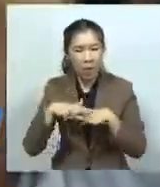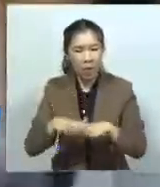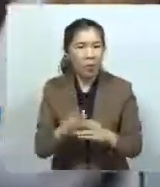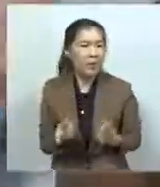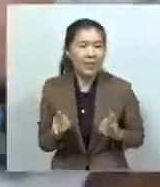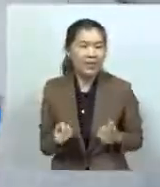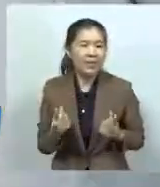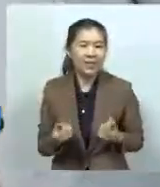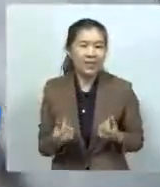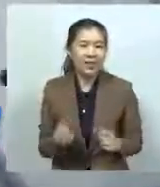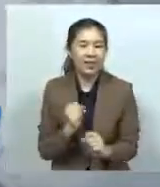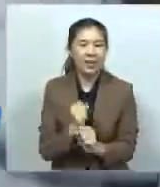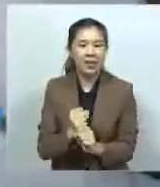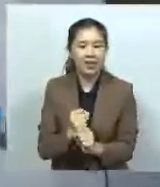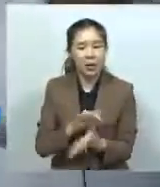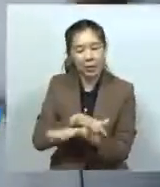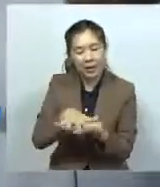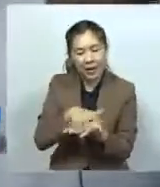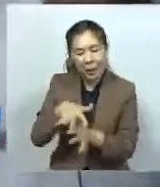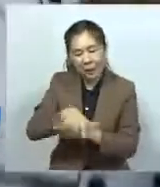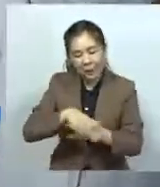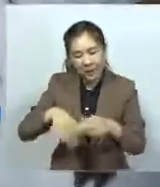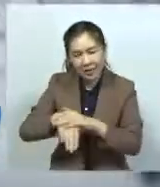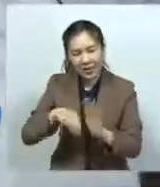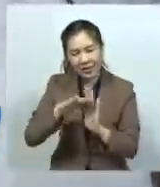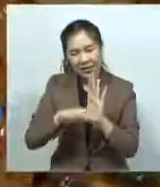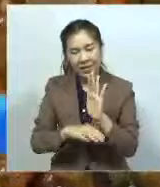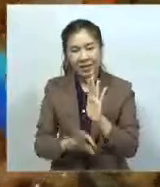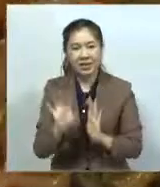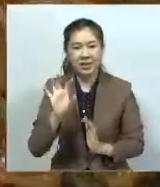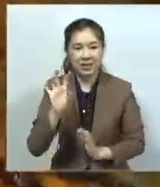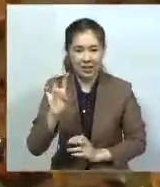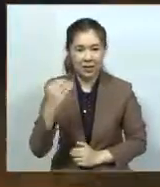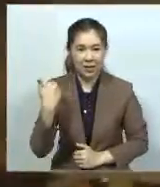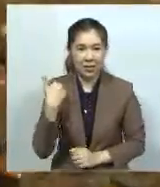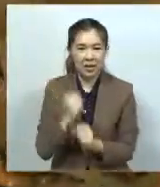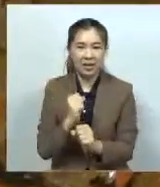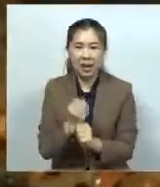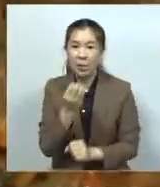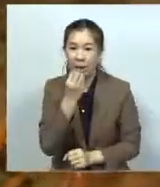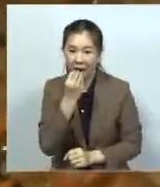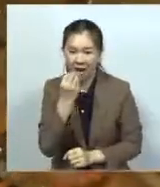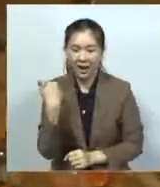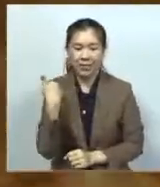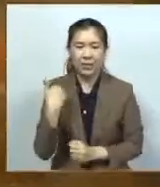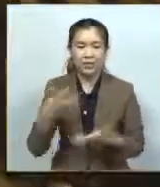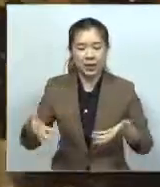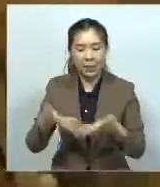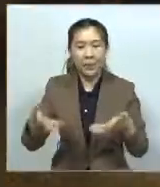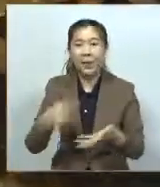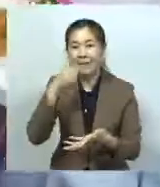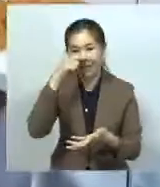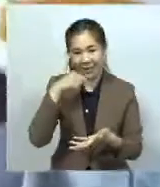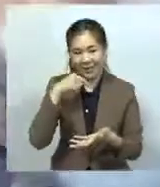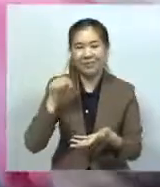กอบเพลงสาธิตการล้างมือ7ขั้นตอนแล้วก็สาธิตการประกอบอาหาร3เมนู1เมนูนี่ค่ะผัดไท